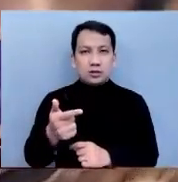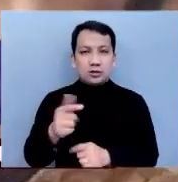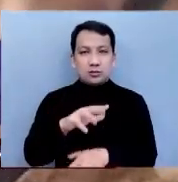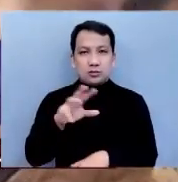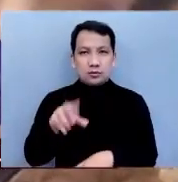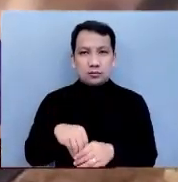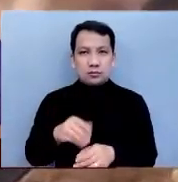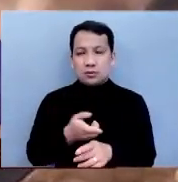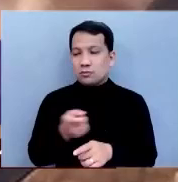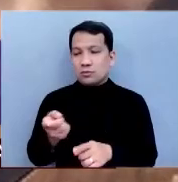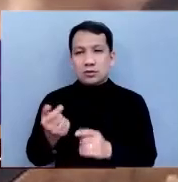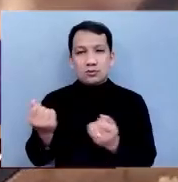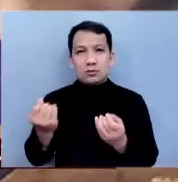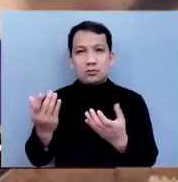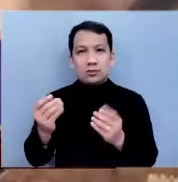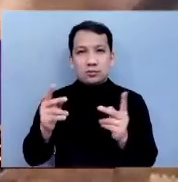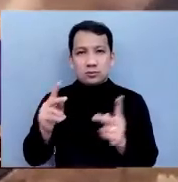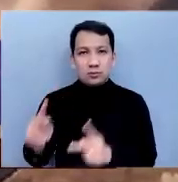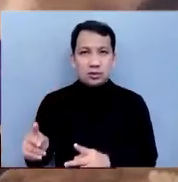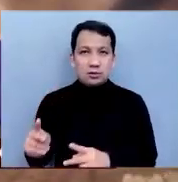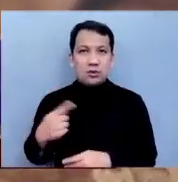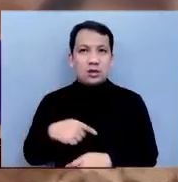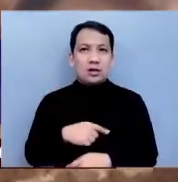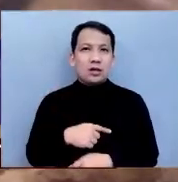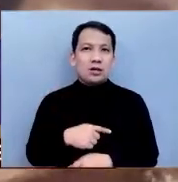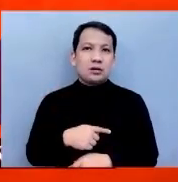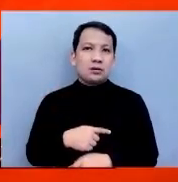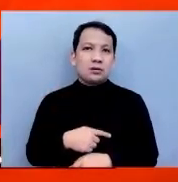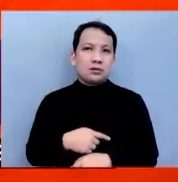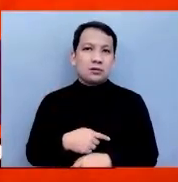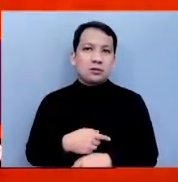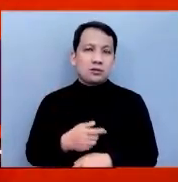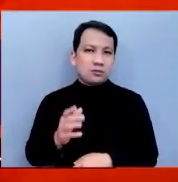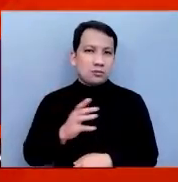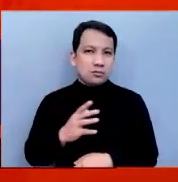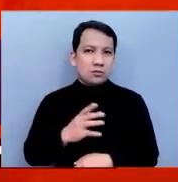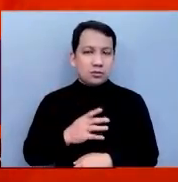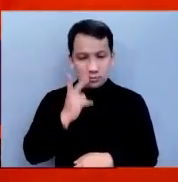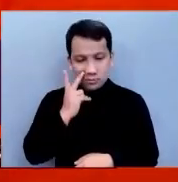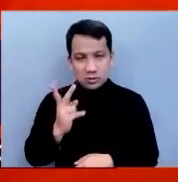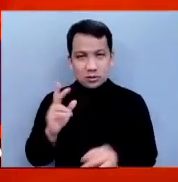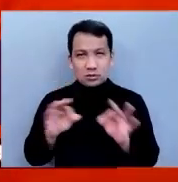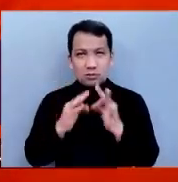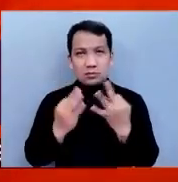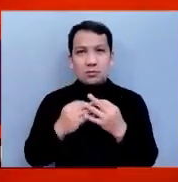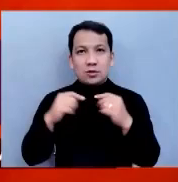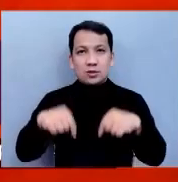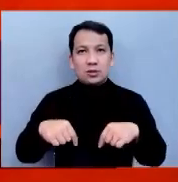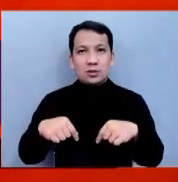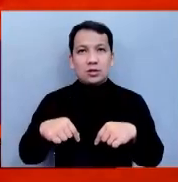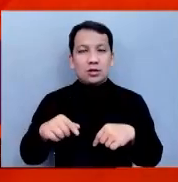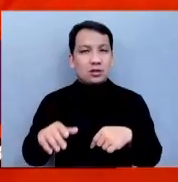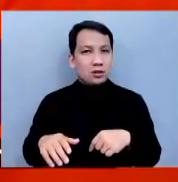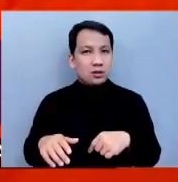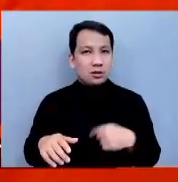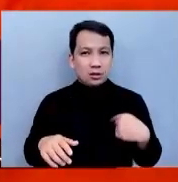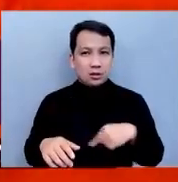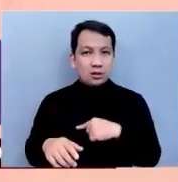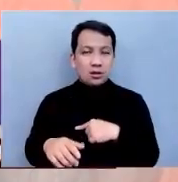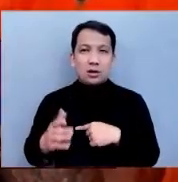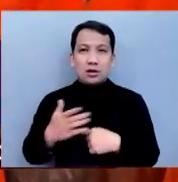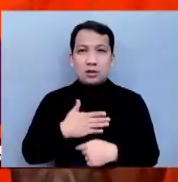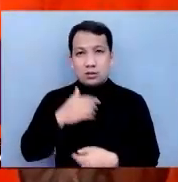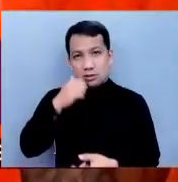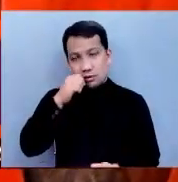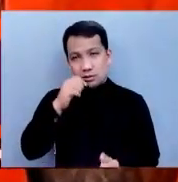Tubong, Palawan. Okay naman po. Ay, nasikaso naman kami lahat. Sana makita ko yung pamilya ko dito kasi dito lang ako, taga dito naging asawa ko